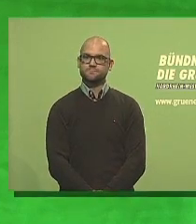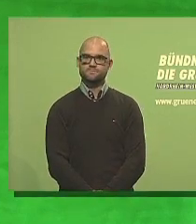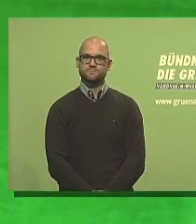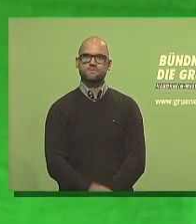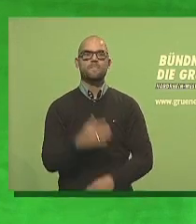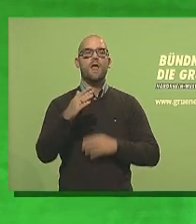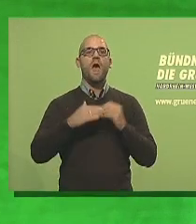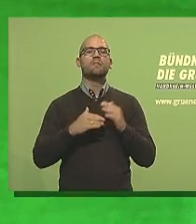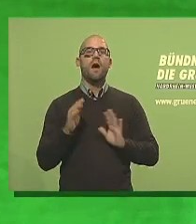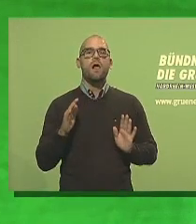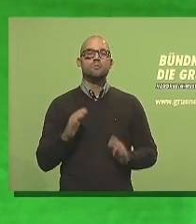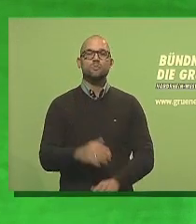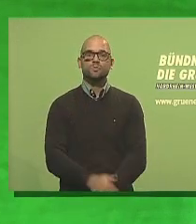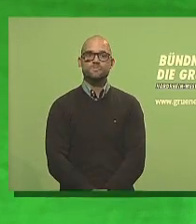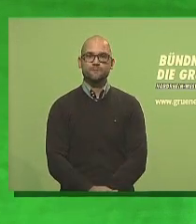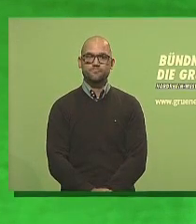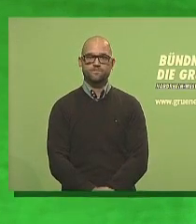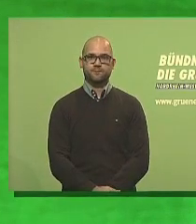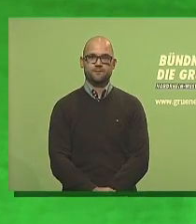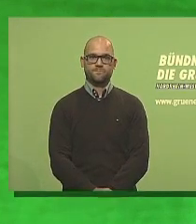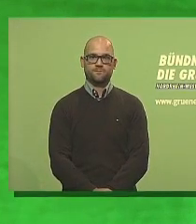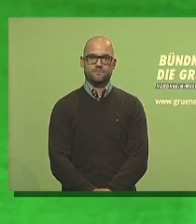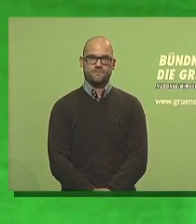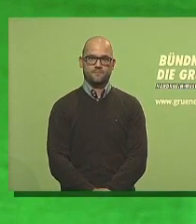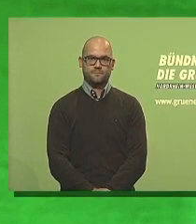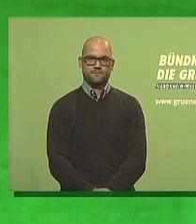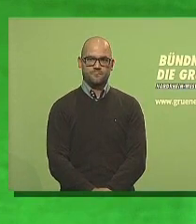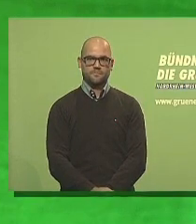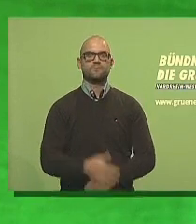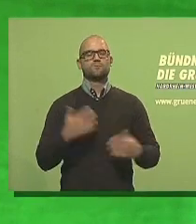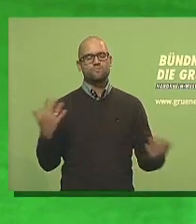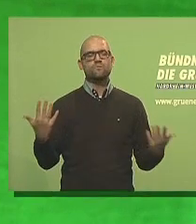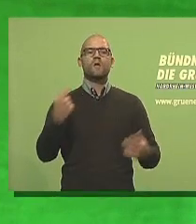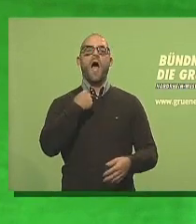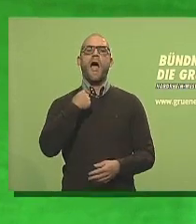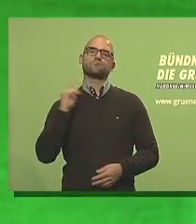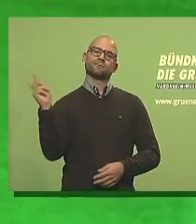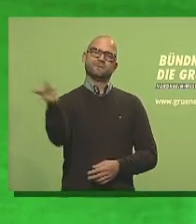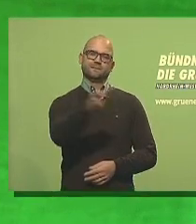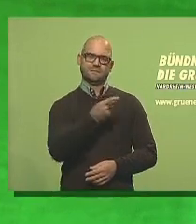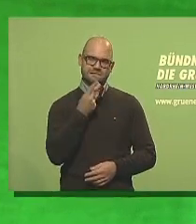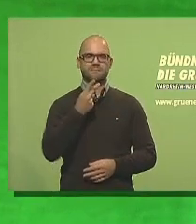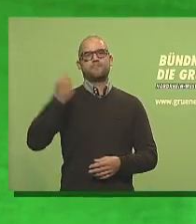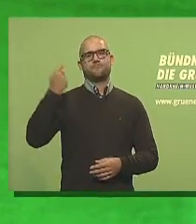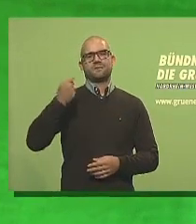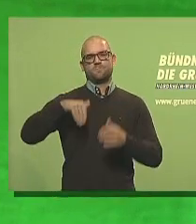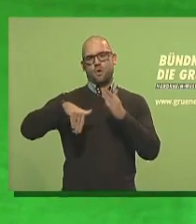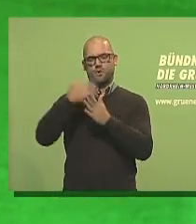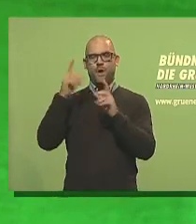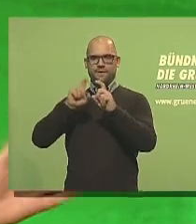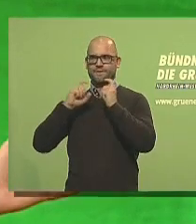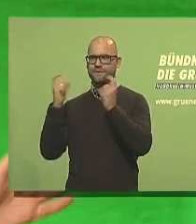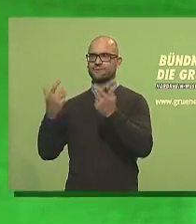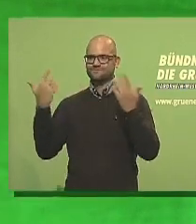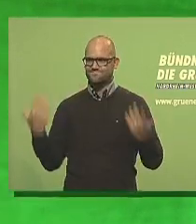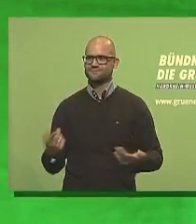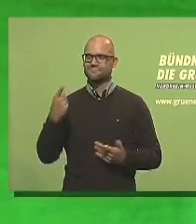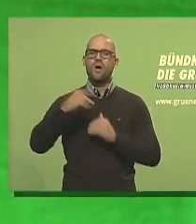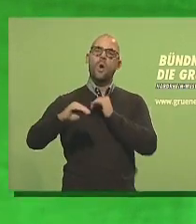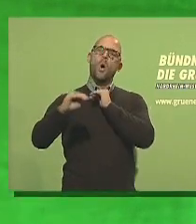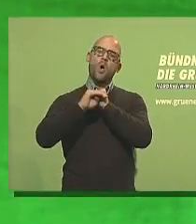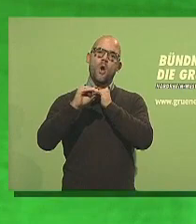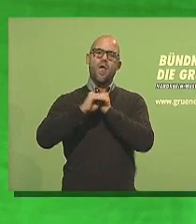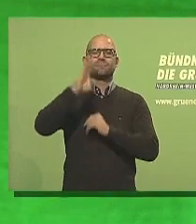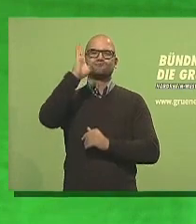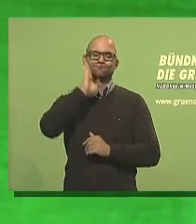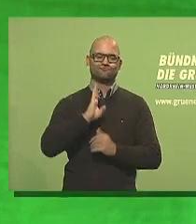Wer enthält sich der Stimme? Dann haben wir einstimmig ein neues Präsidium und ich darf die Kolleginnen und Kollegen bitten,